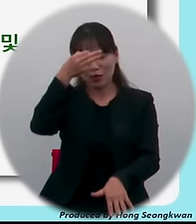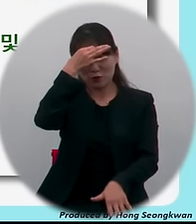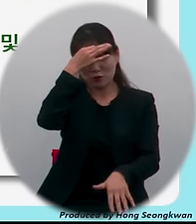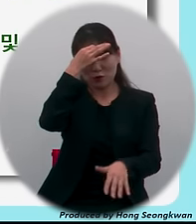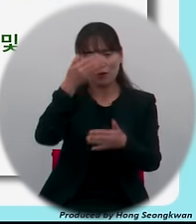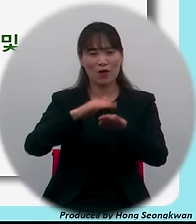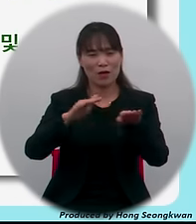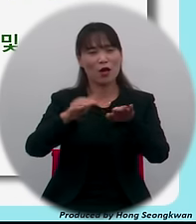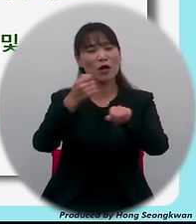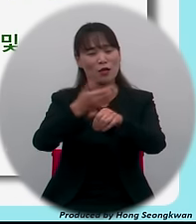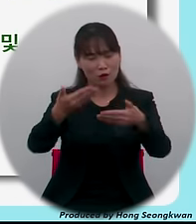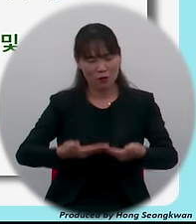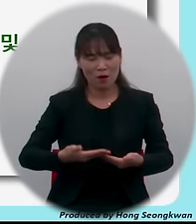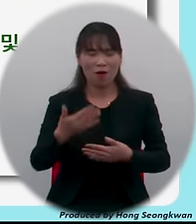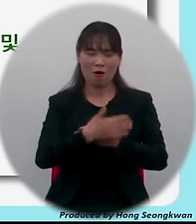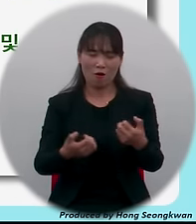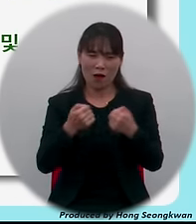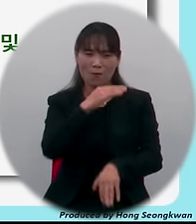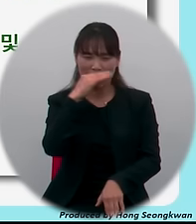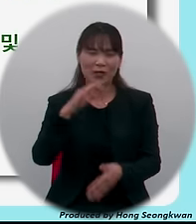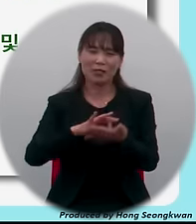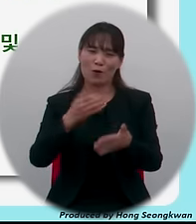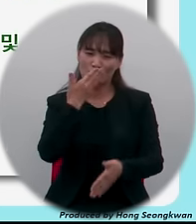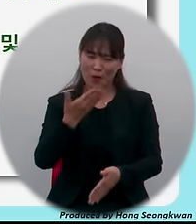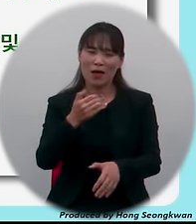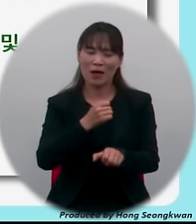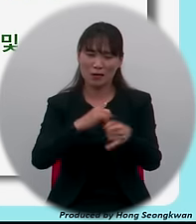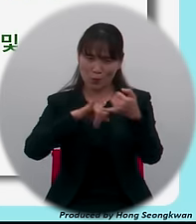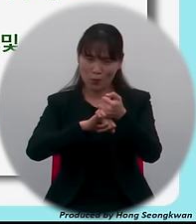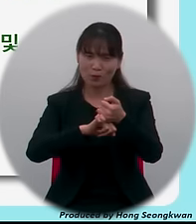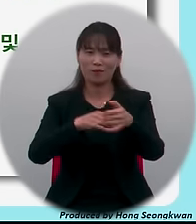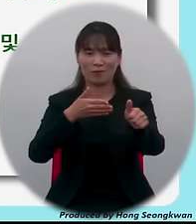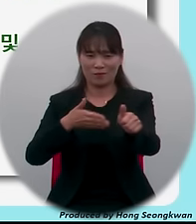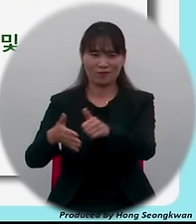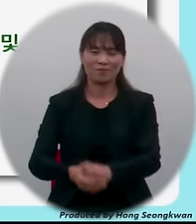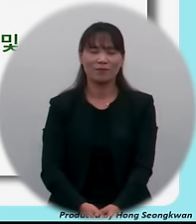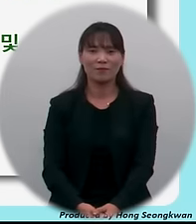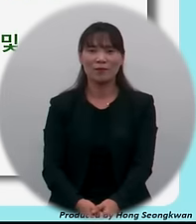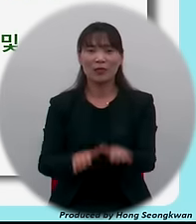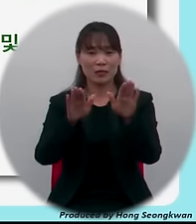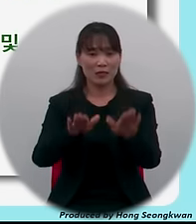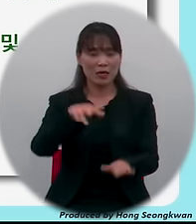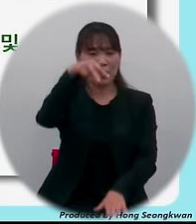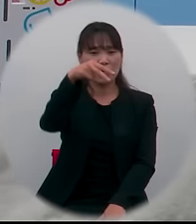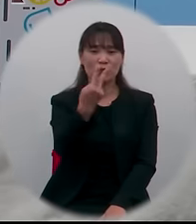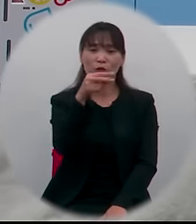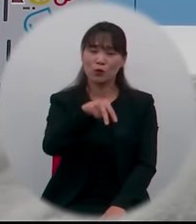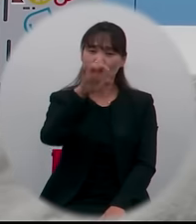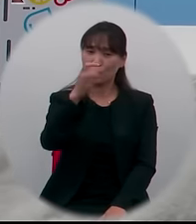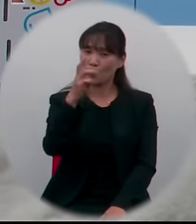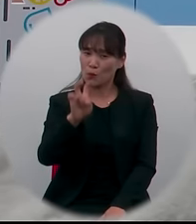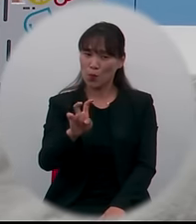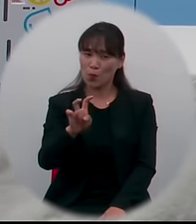주시면은 건강하게 사용할 확률이 높아지니까 반드시 꼭 따라해 보시기 바라겠습니다 자 그리고 이제